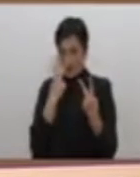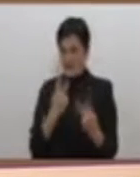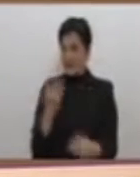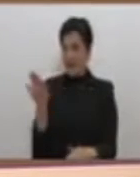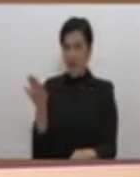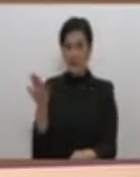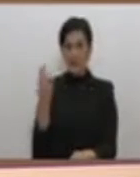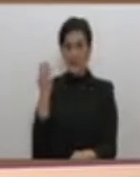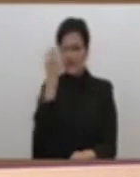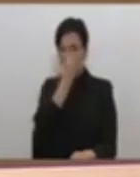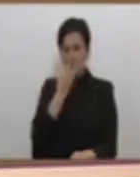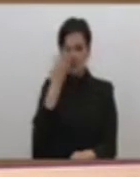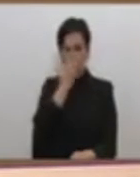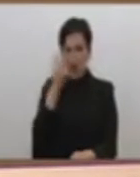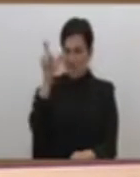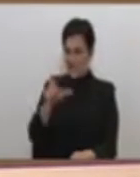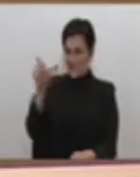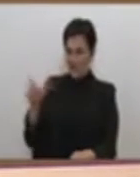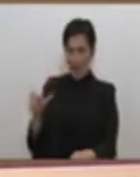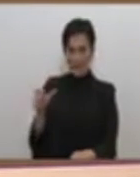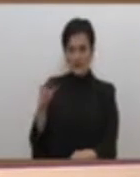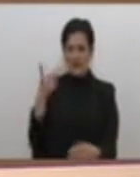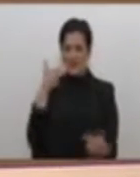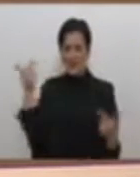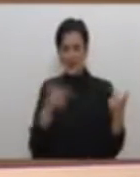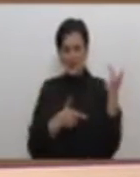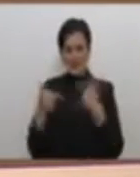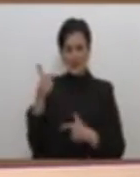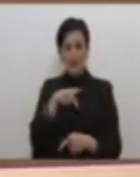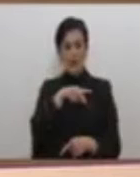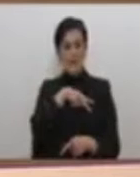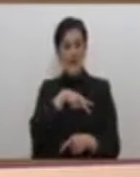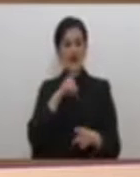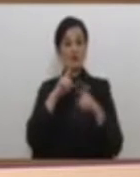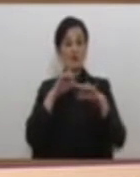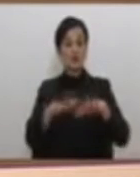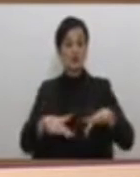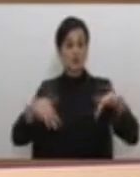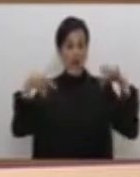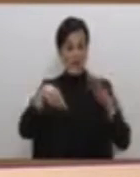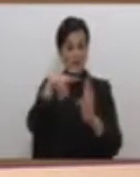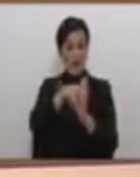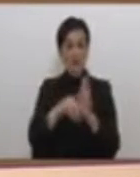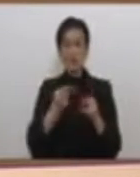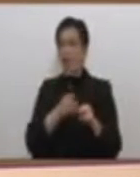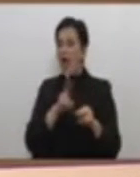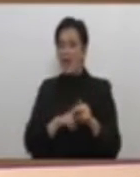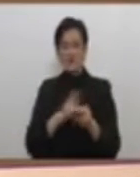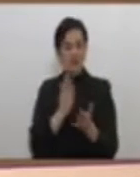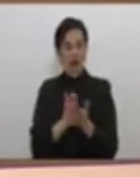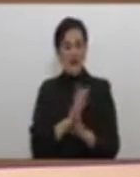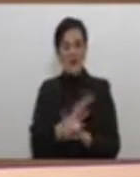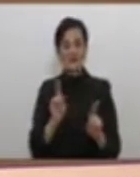მართლა ჯამბაზებად ქცეული ადამიანები იგინებიან პარლამენტის ხდომათა დარბაზში. ეს არ არის ის,